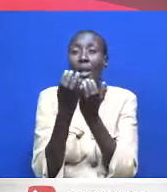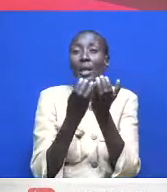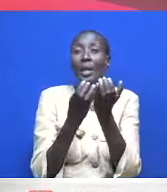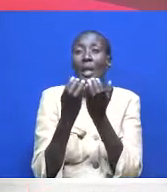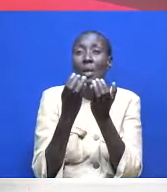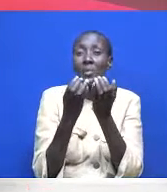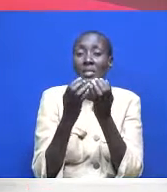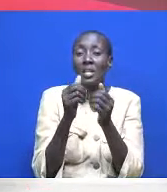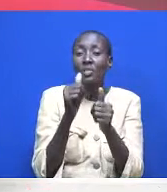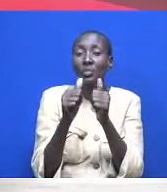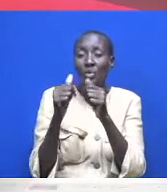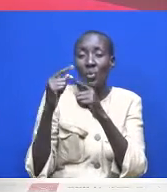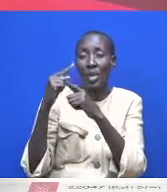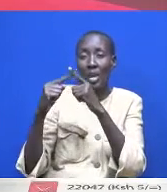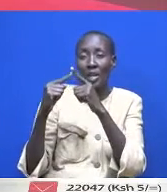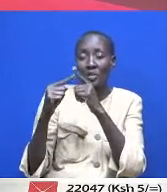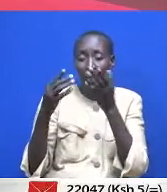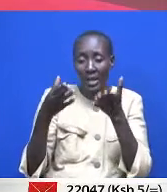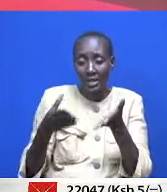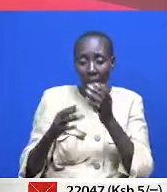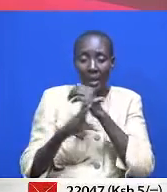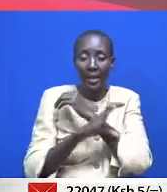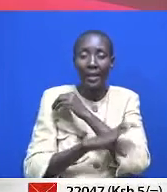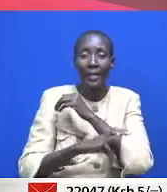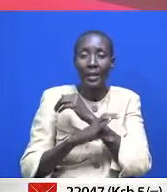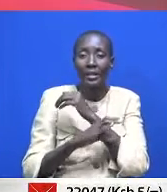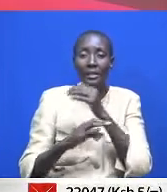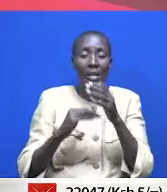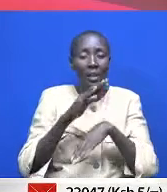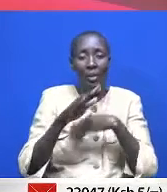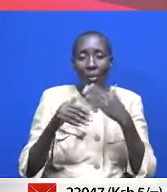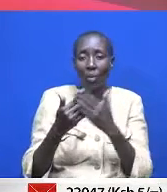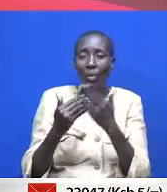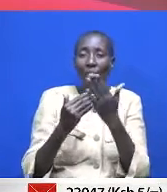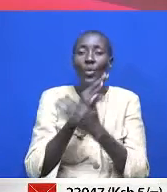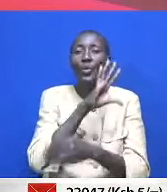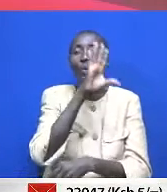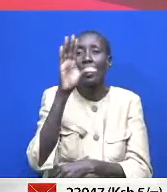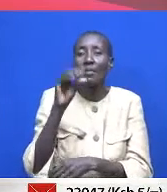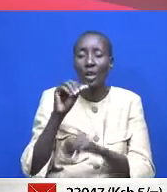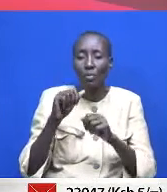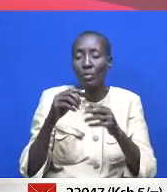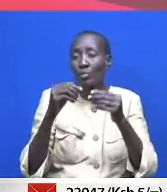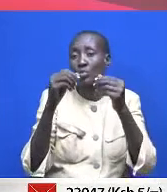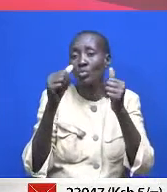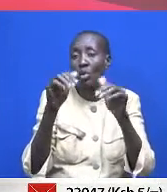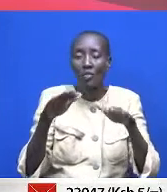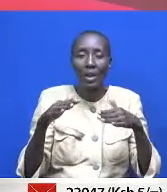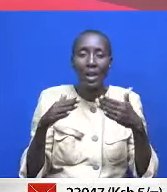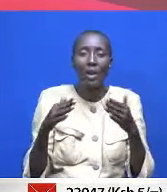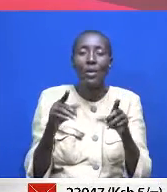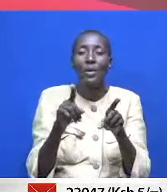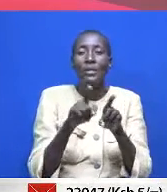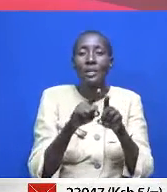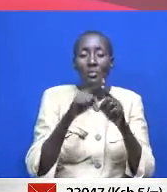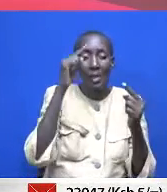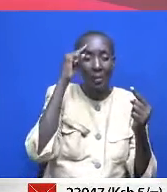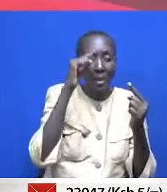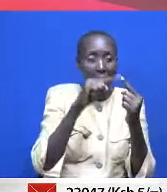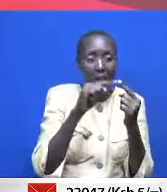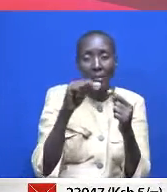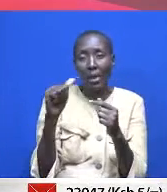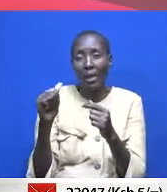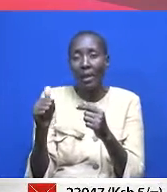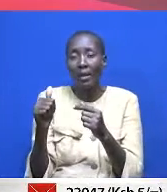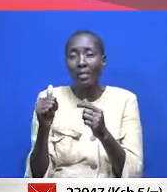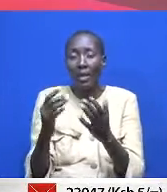lilikuwa linashuhudiwa hapa nchini ama kote barani Afrika litaweza kutatuliwa. Na vile vile malengo mengine yalikuwa ni